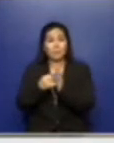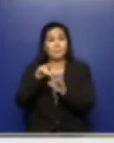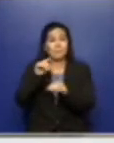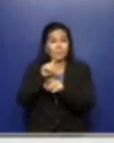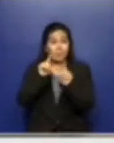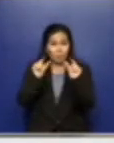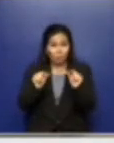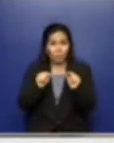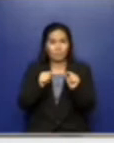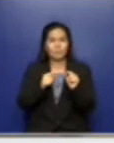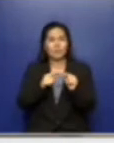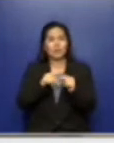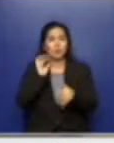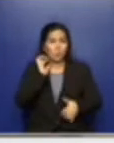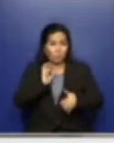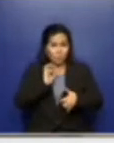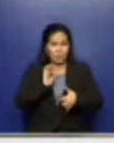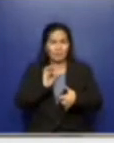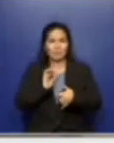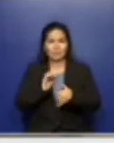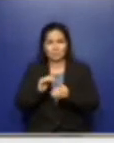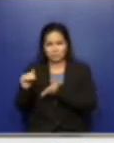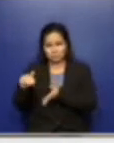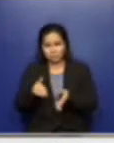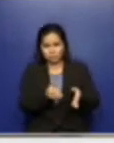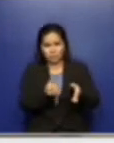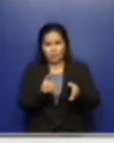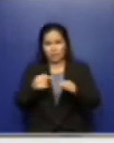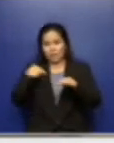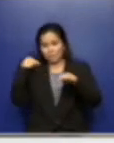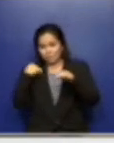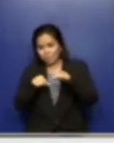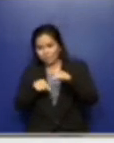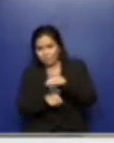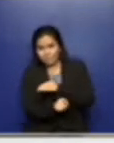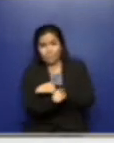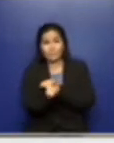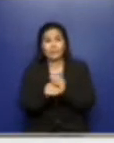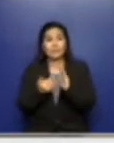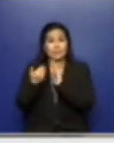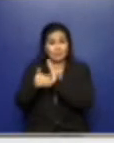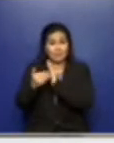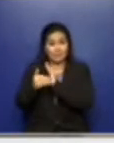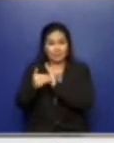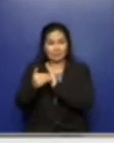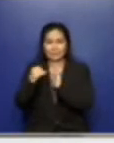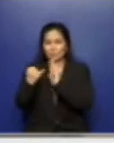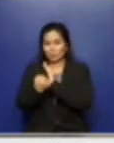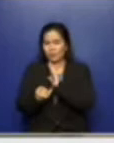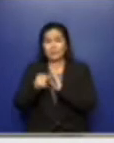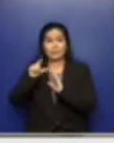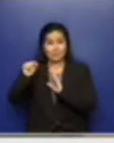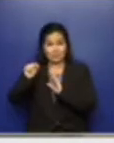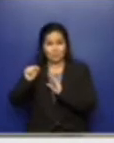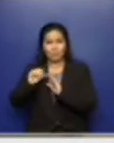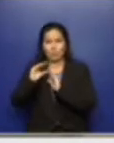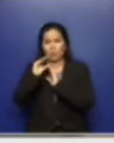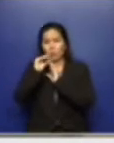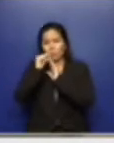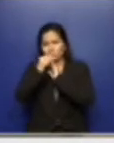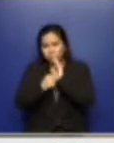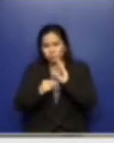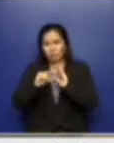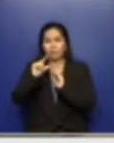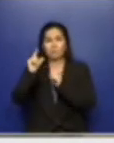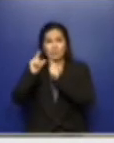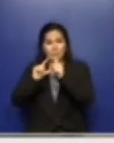มาลพบุรีส่วนอีกส่วนหนึ่งที่เจาะอุโมงค์ก็จะเข้าอีสาน20จังหวัดโขงเลยชีมูลก็จะเลย